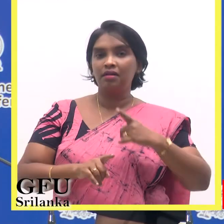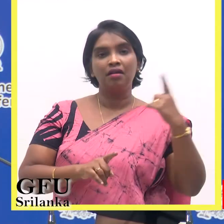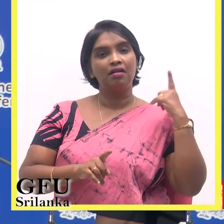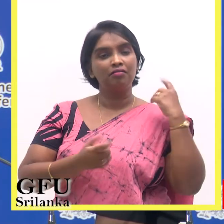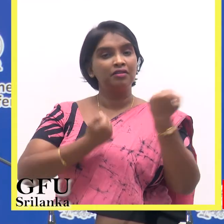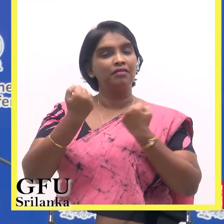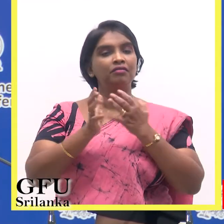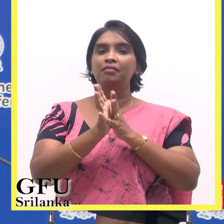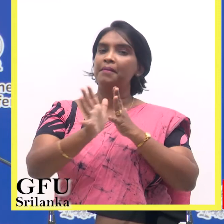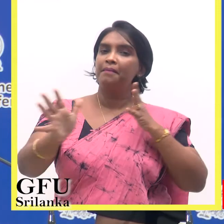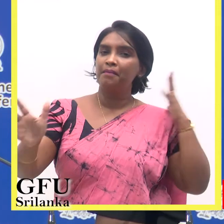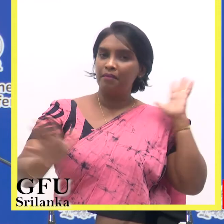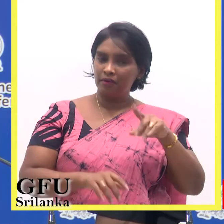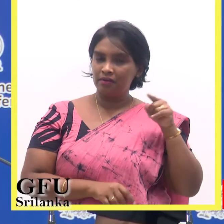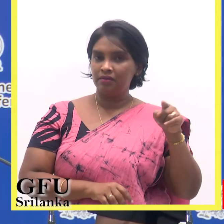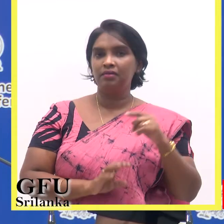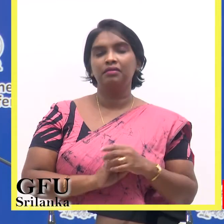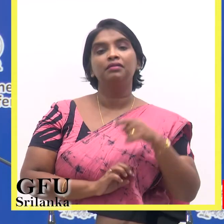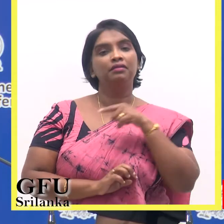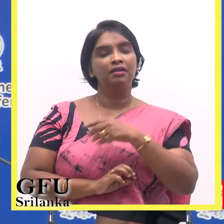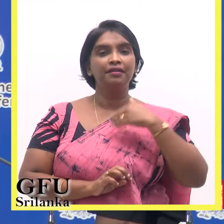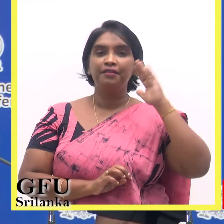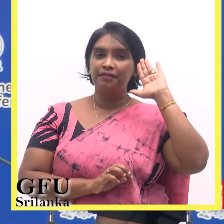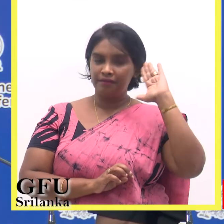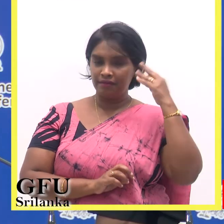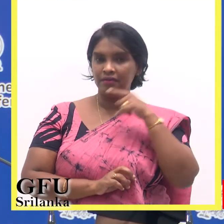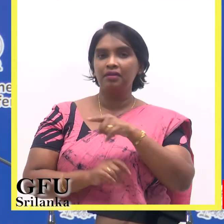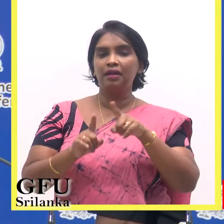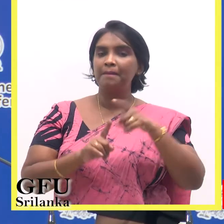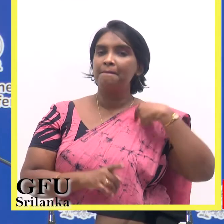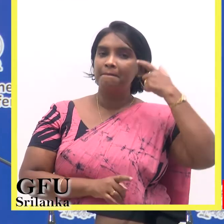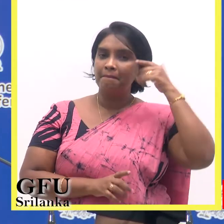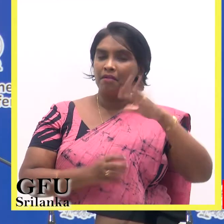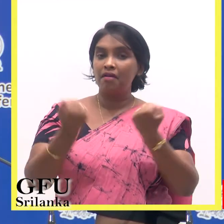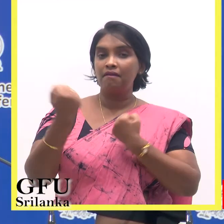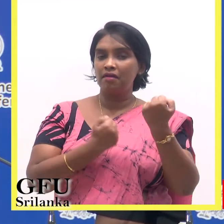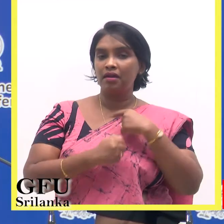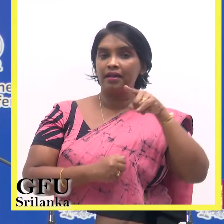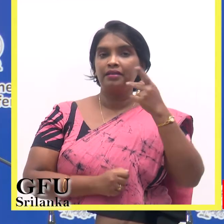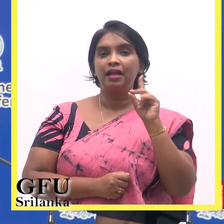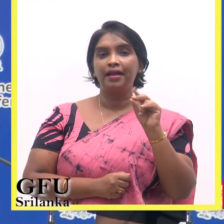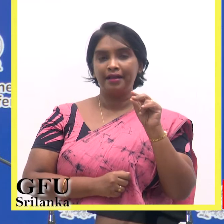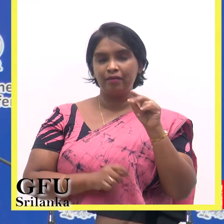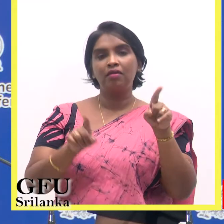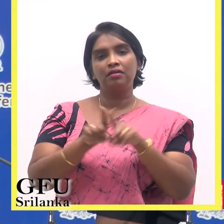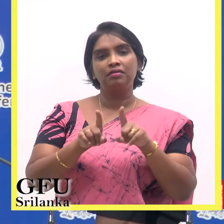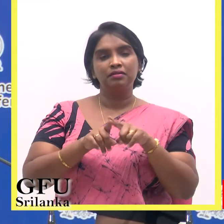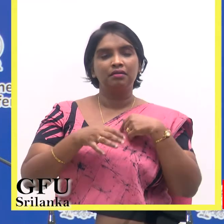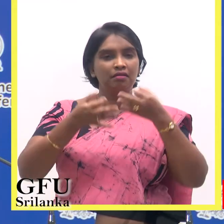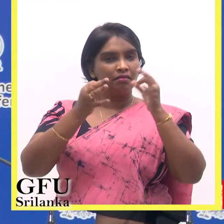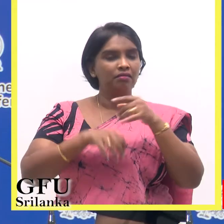අනතුරුව සන්නද්ධ රථ පෙළපාලියකුත් පැවැත්වෙනවා. මෙහිදී විශේෂයෙන්ම බලාපොරොත්තු වෙනවා වාහන 111ක